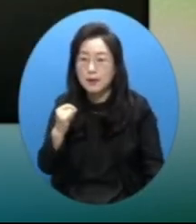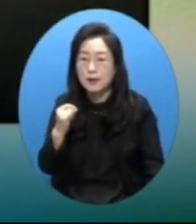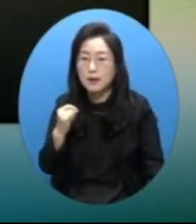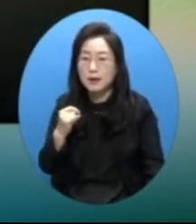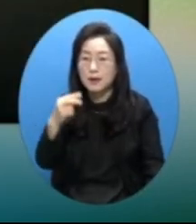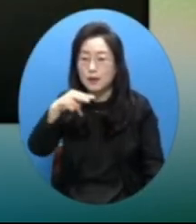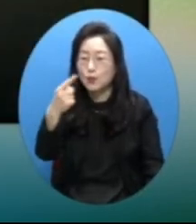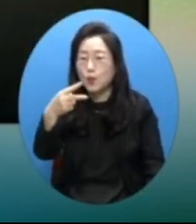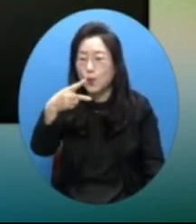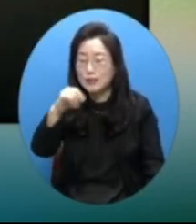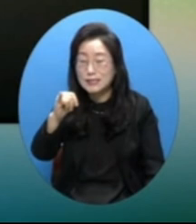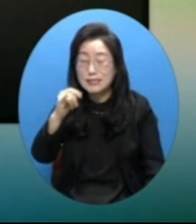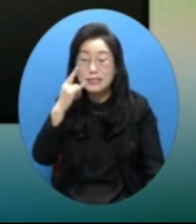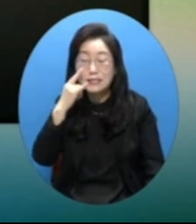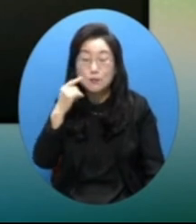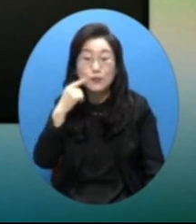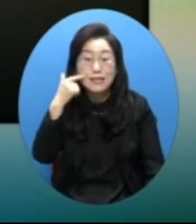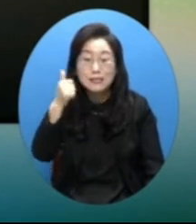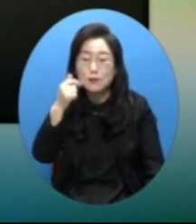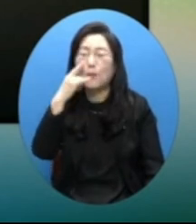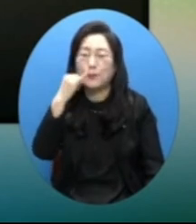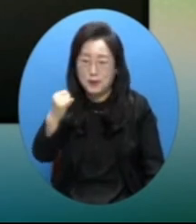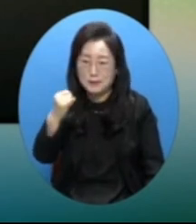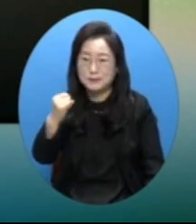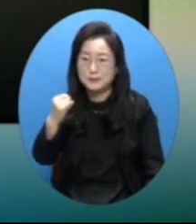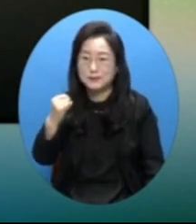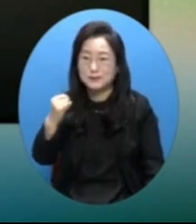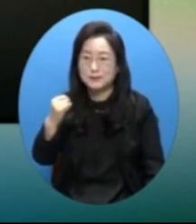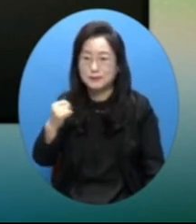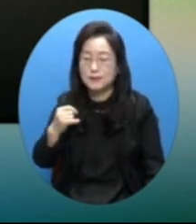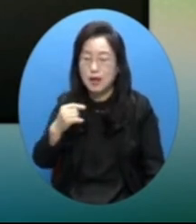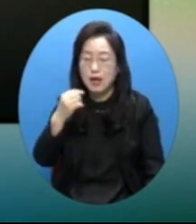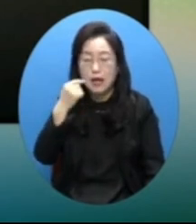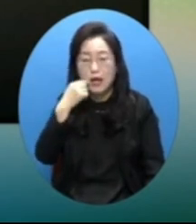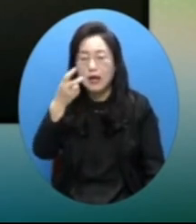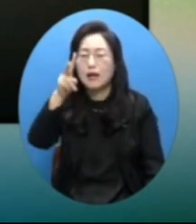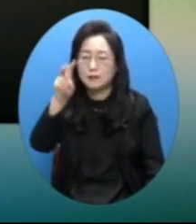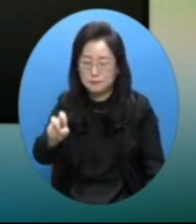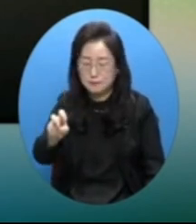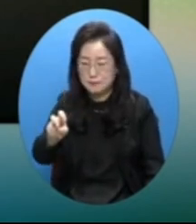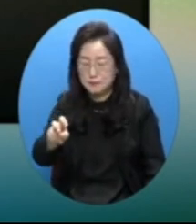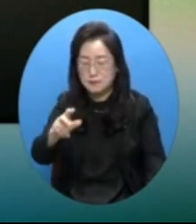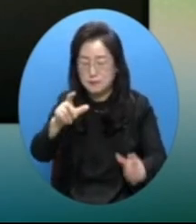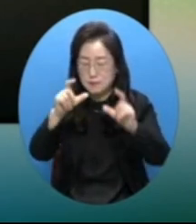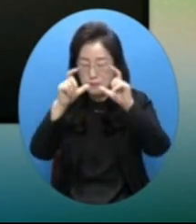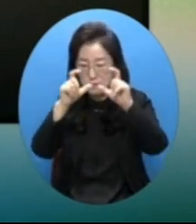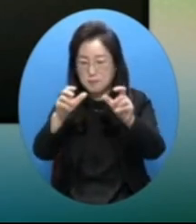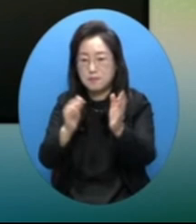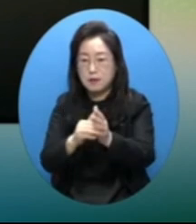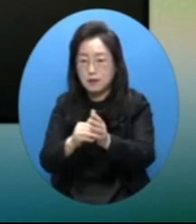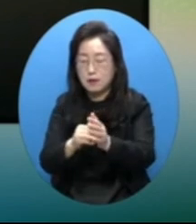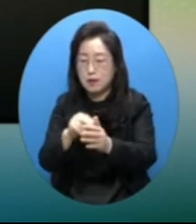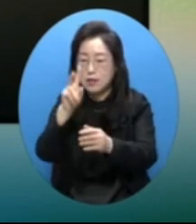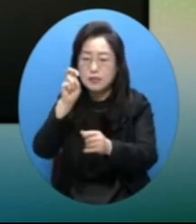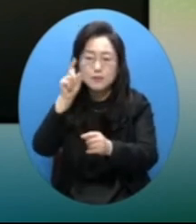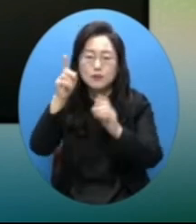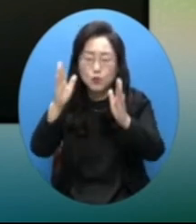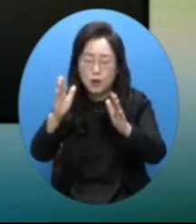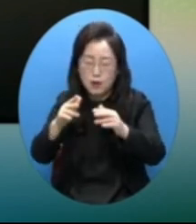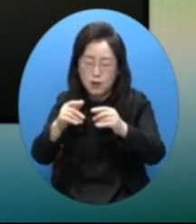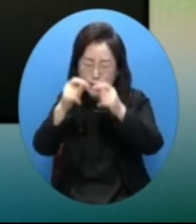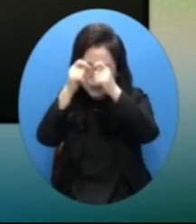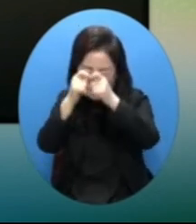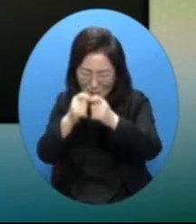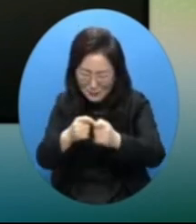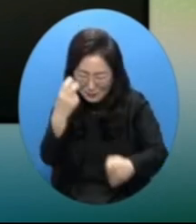사모님께서 목사님 사모님이신데요 아멘 진단을 받았습니다 20일 동안 병원에 입원해서 갖가지 검사를 받았는데 의사가